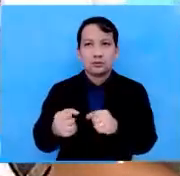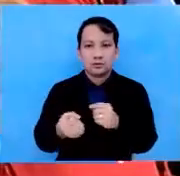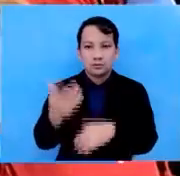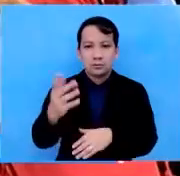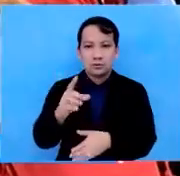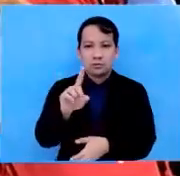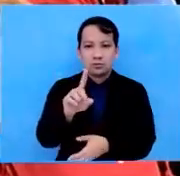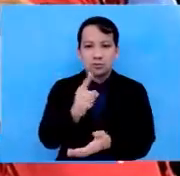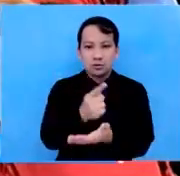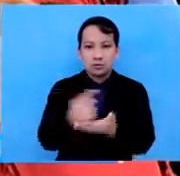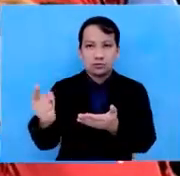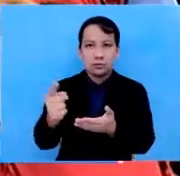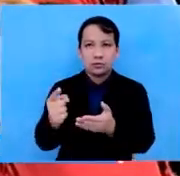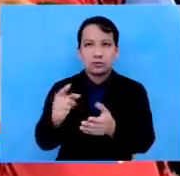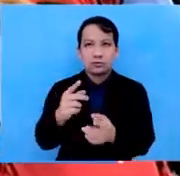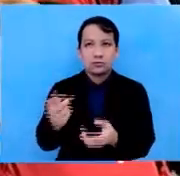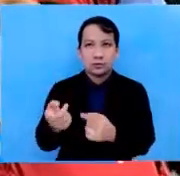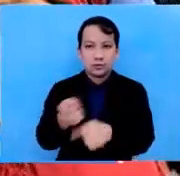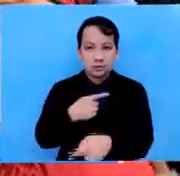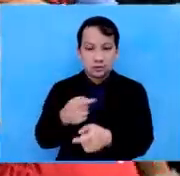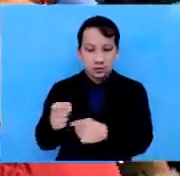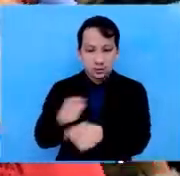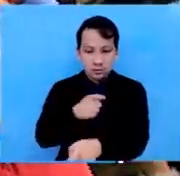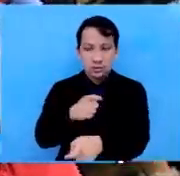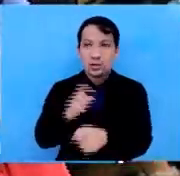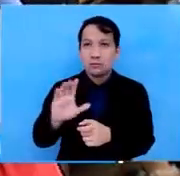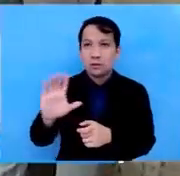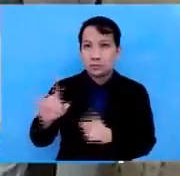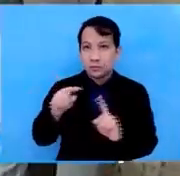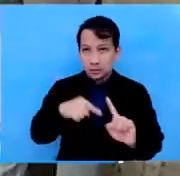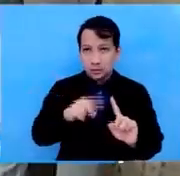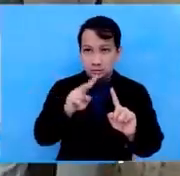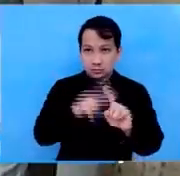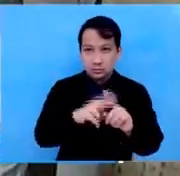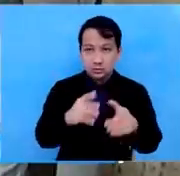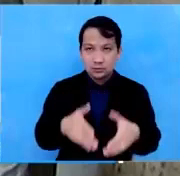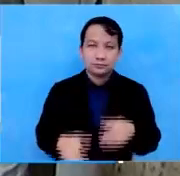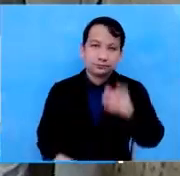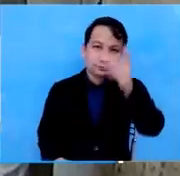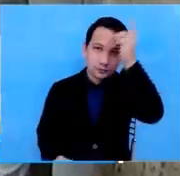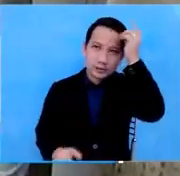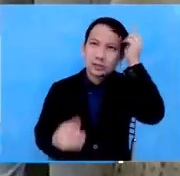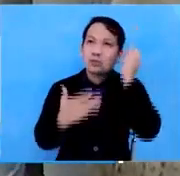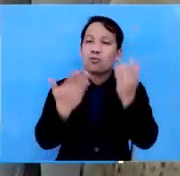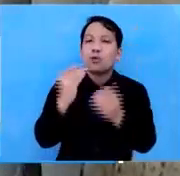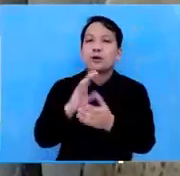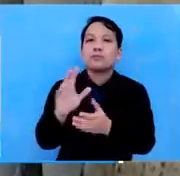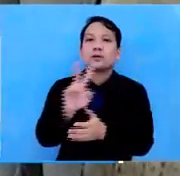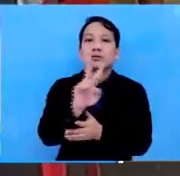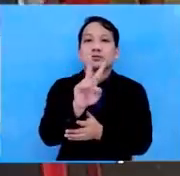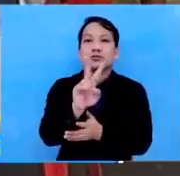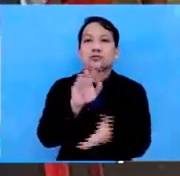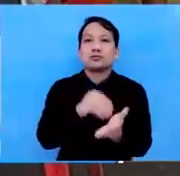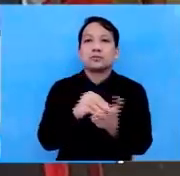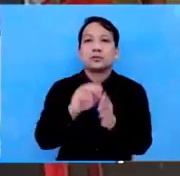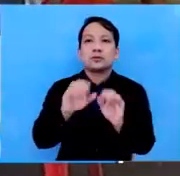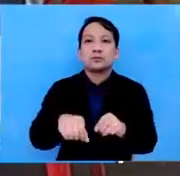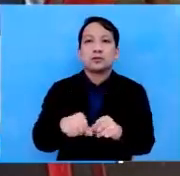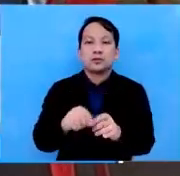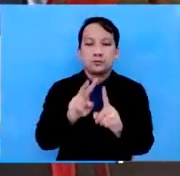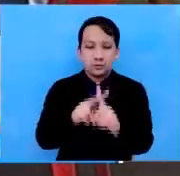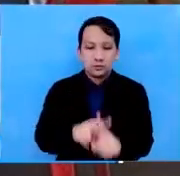linggo bago makatanggap ng text notification ng isang aplikante. Umabot na raw kasi sa 2 milyon ang aplikasyon para